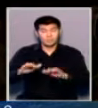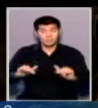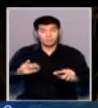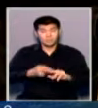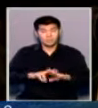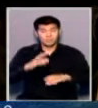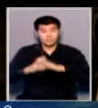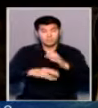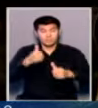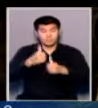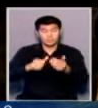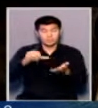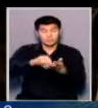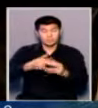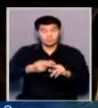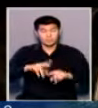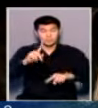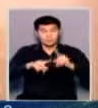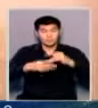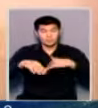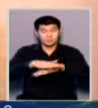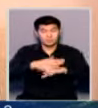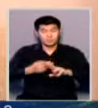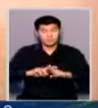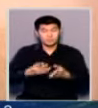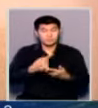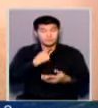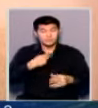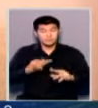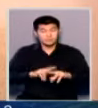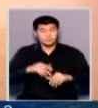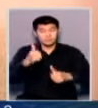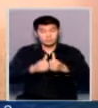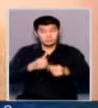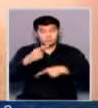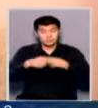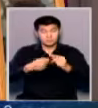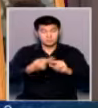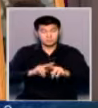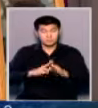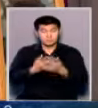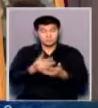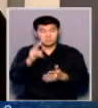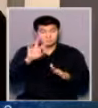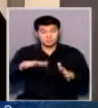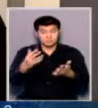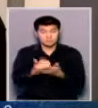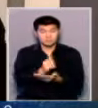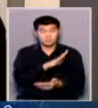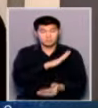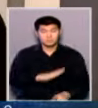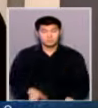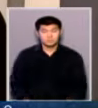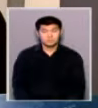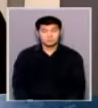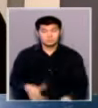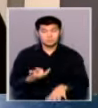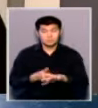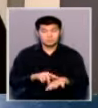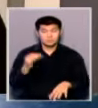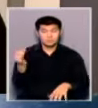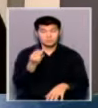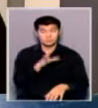халғаны туған жерді орындап, құлақ құрышын қандырар даусымен ақтық сынға дейін жетіп, дипломат атанды. Конкурс был вообще очень интересный,